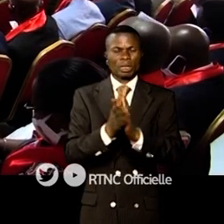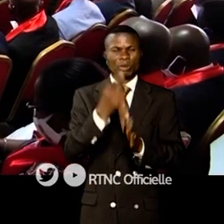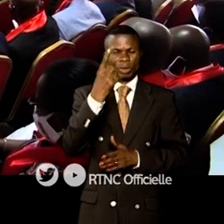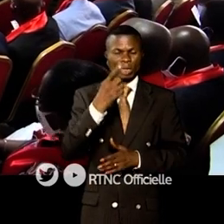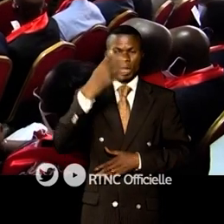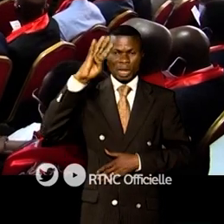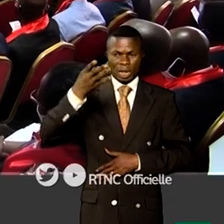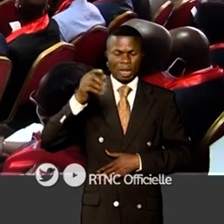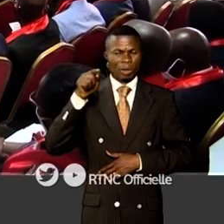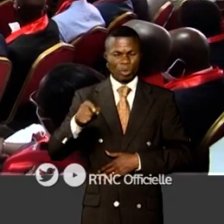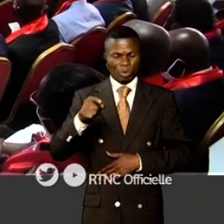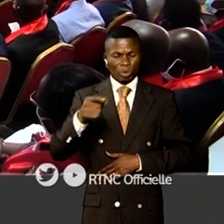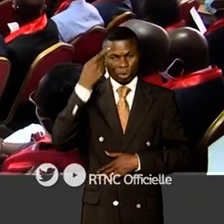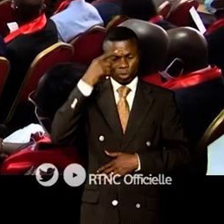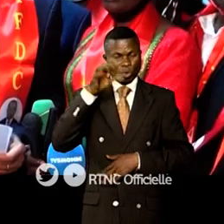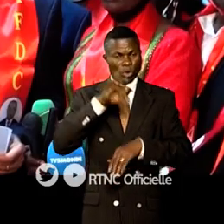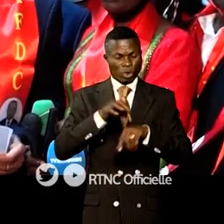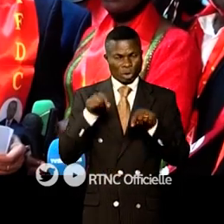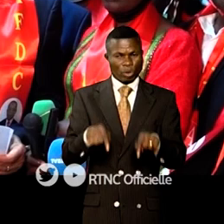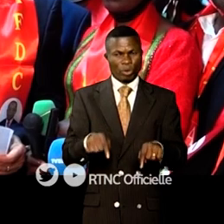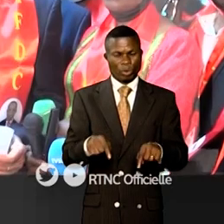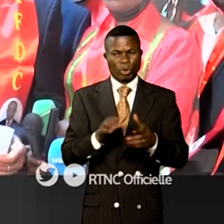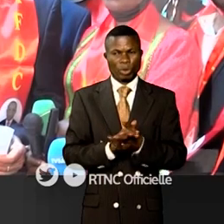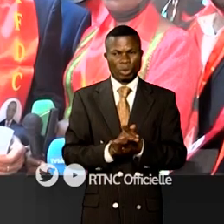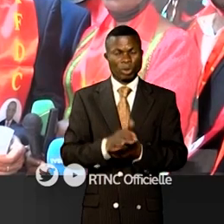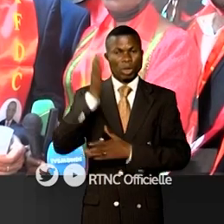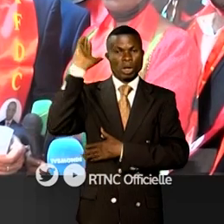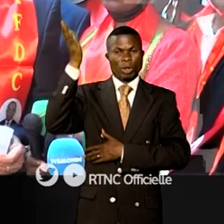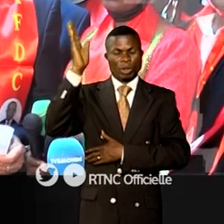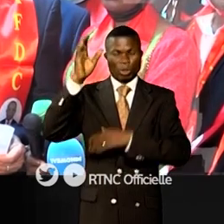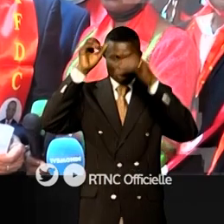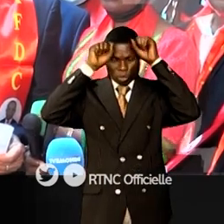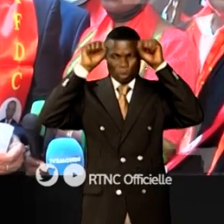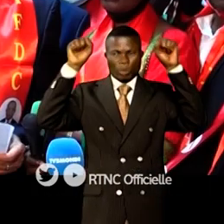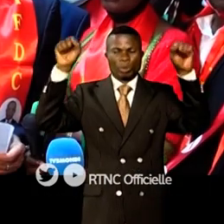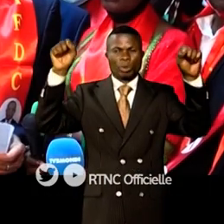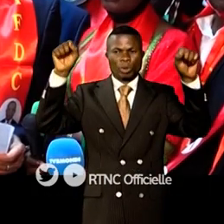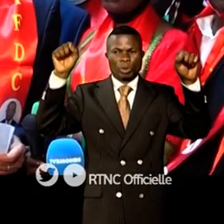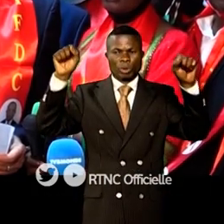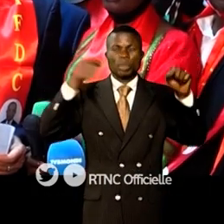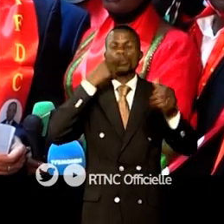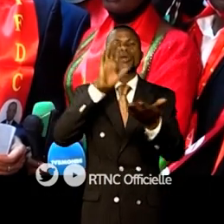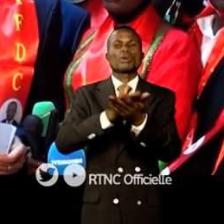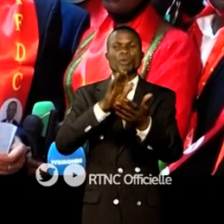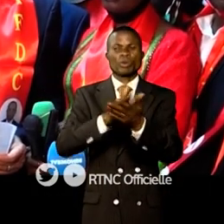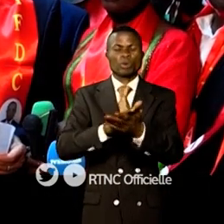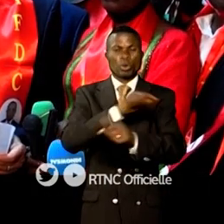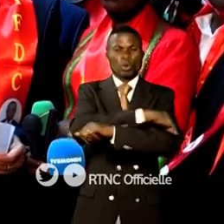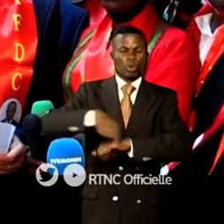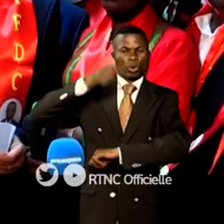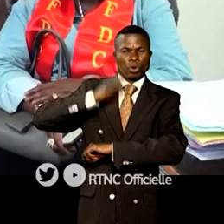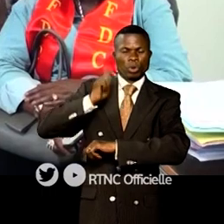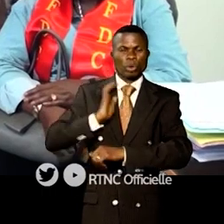4. Profitant de cette occasion, la conférence des présidents félicite les cours et tribunaux de